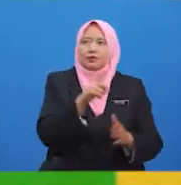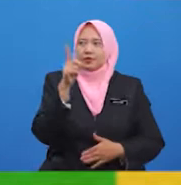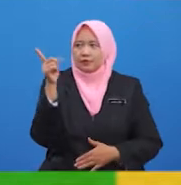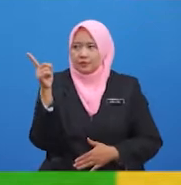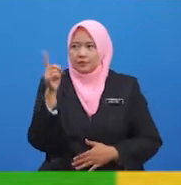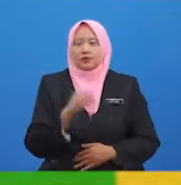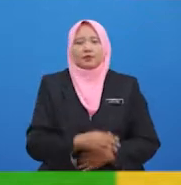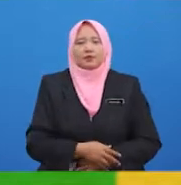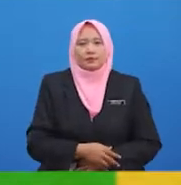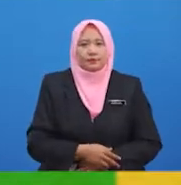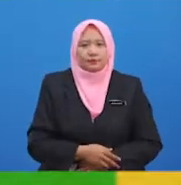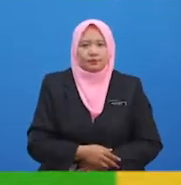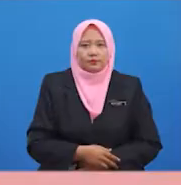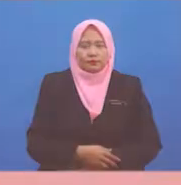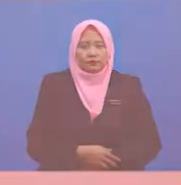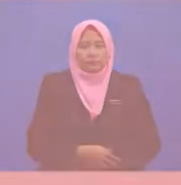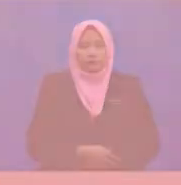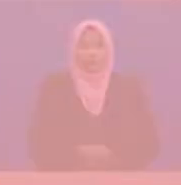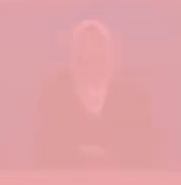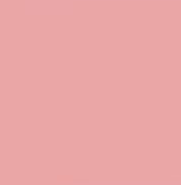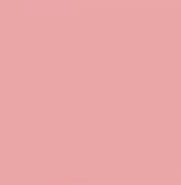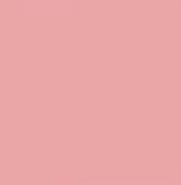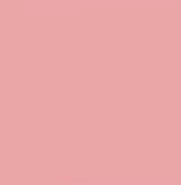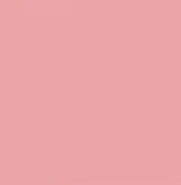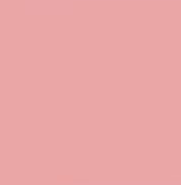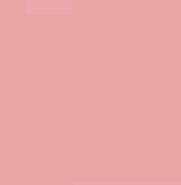antara rukun dan syarat akad.